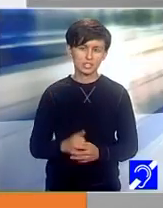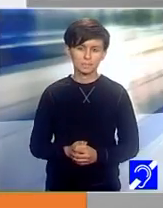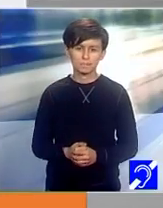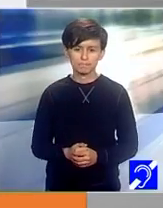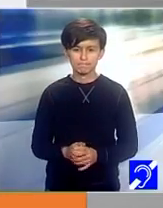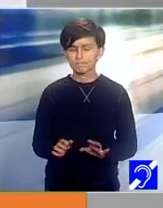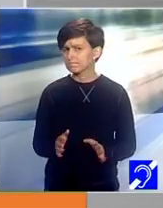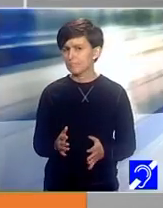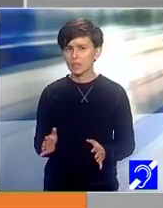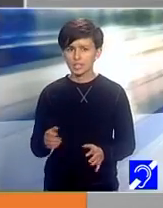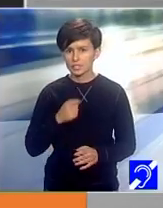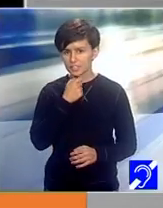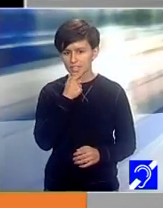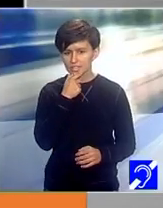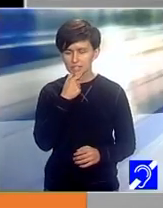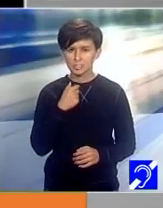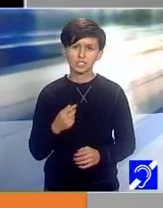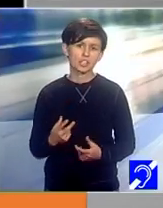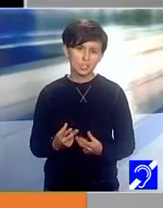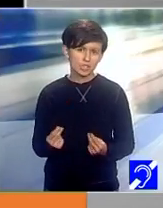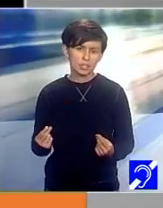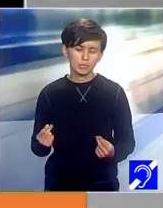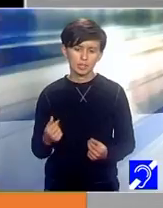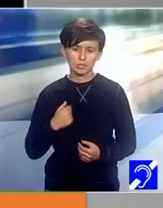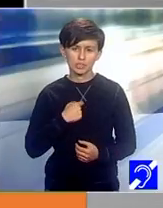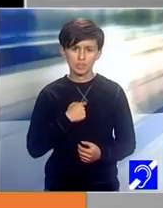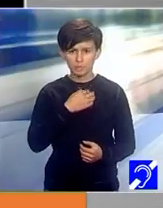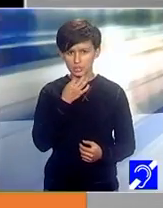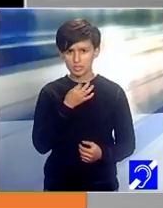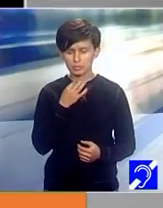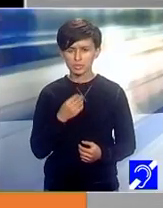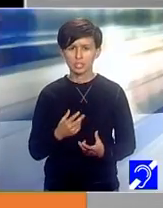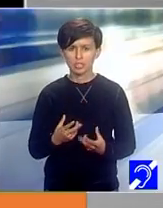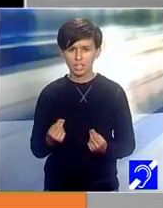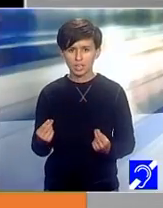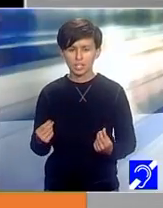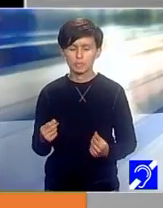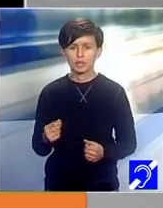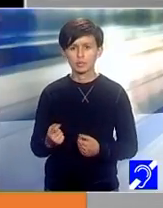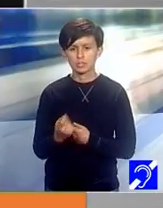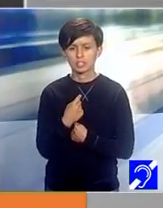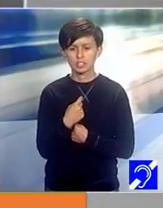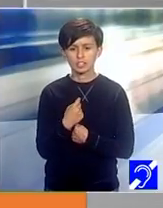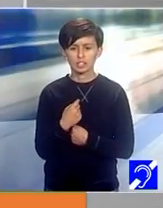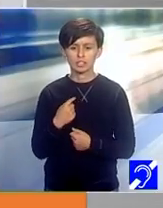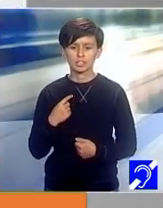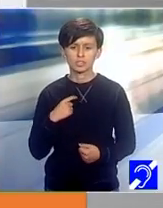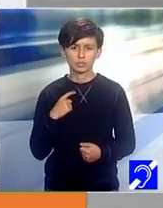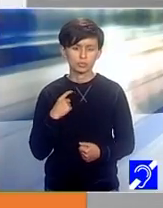de vârstă. Dar chiar mai mult aș putea să spun că adică majoritatea clientelor noastre sunt undeva